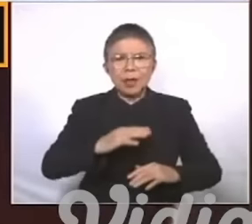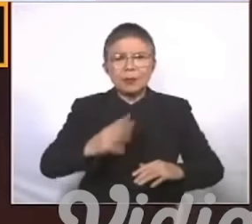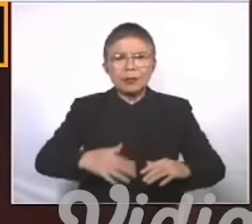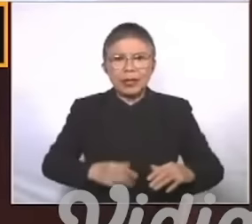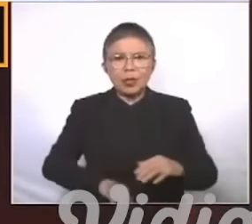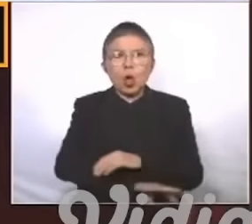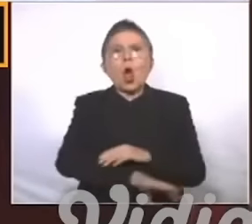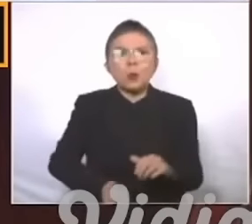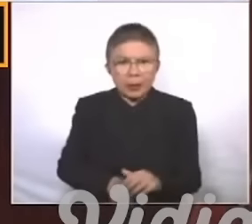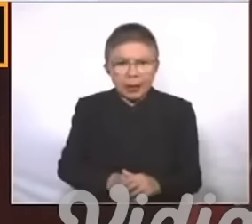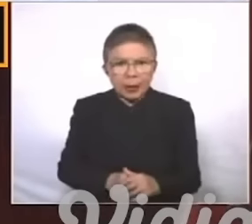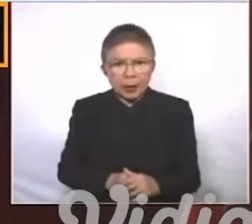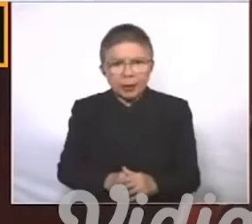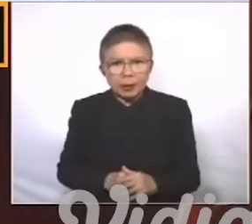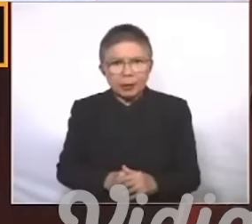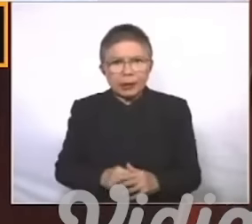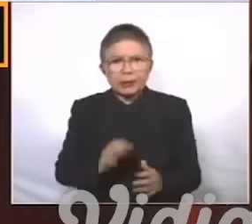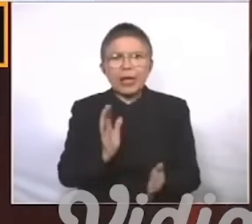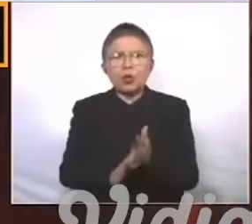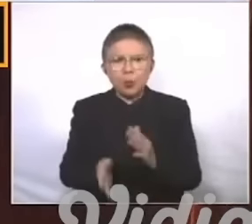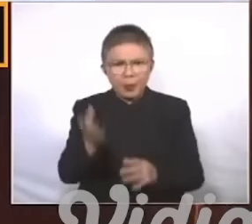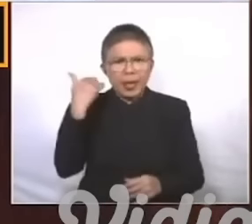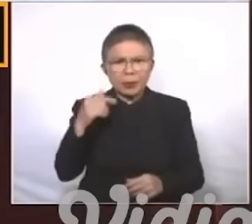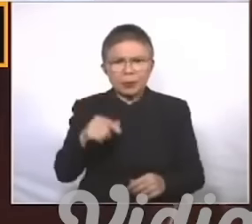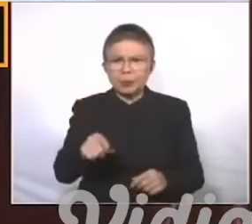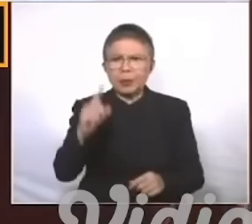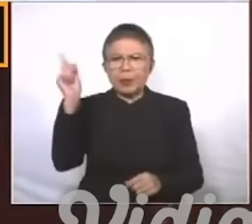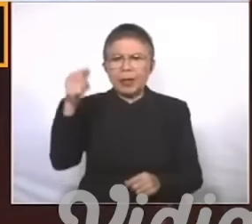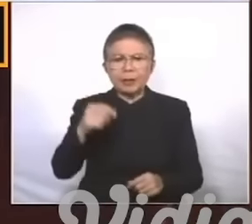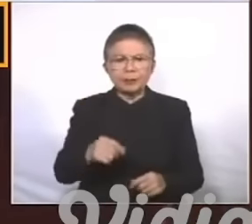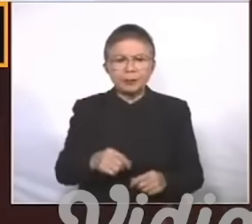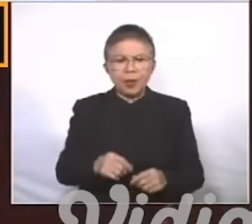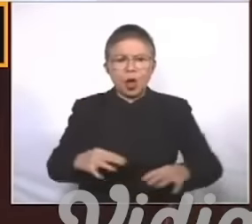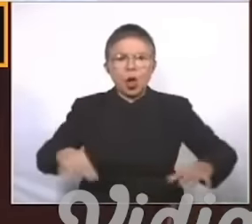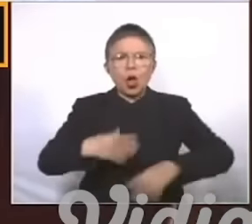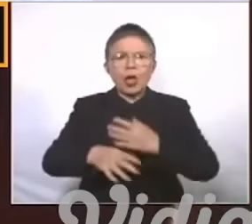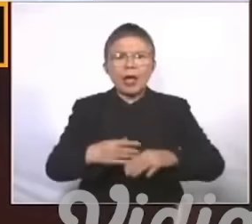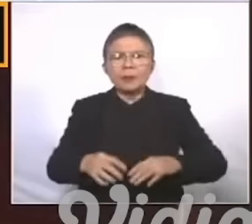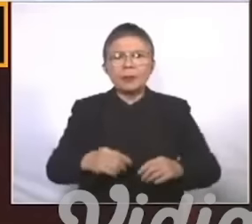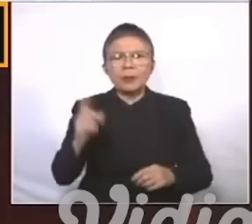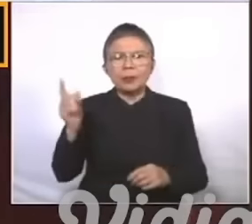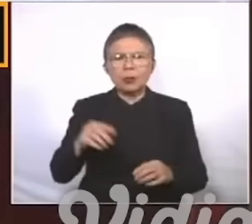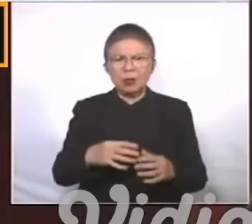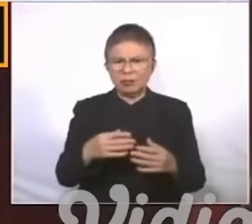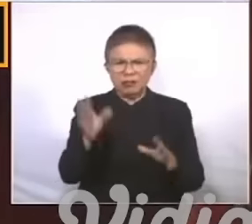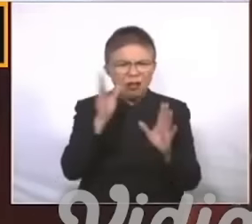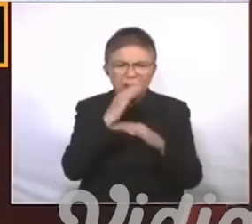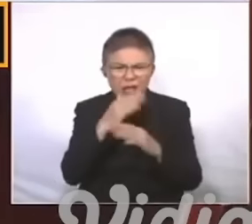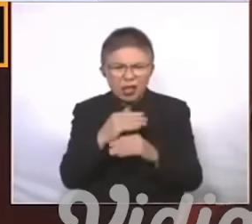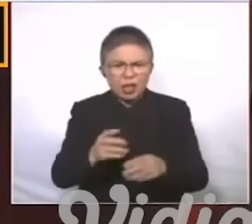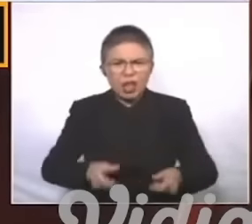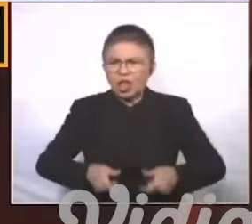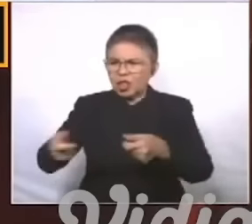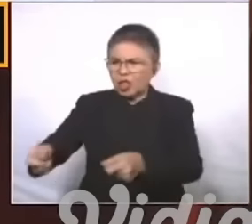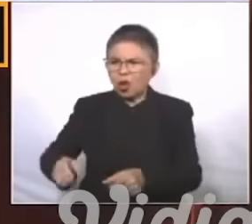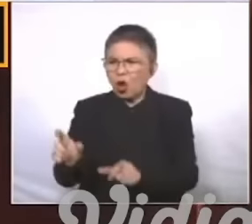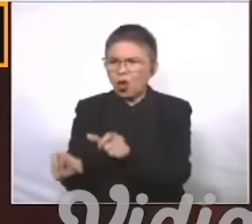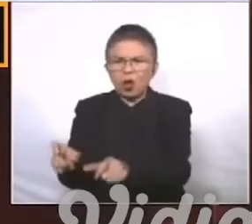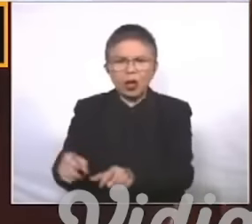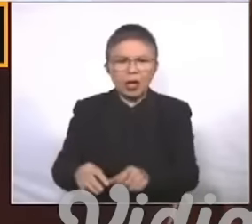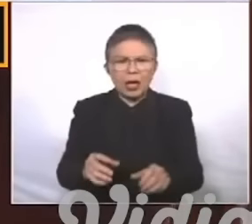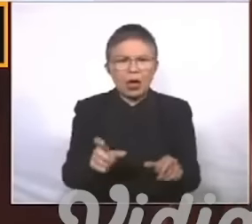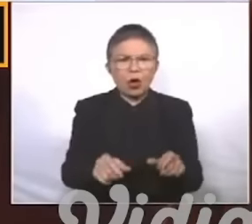yang tidak jelas. Saya pernah dikritik, Pak, kenapa ini pemerintah ini sekarang kok lahannya tidak jelas? Diserahkan ke orang semua,